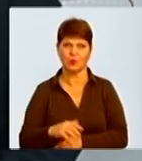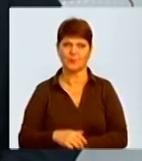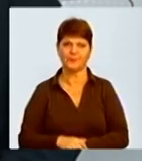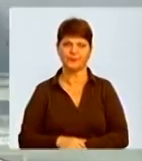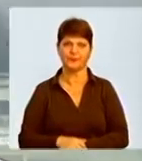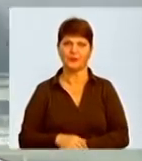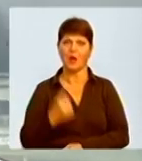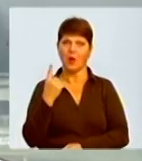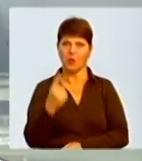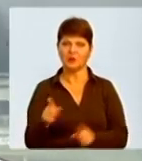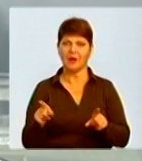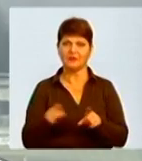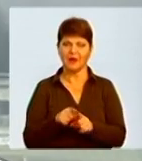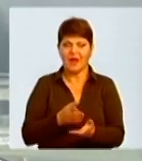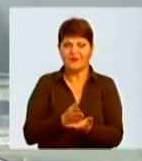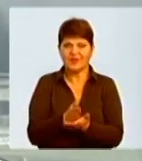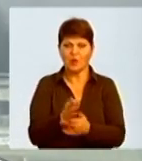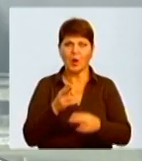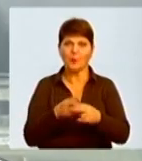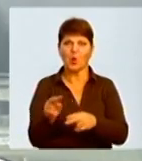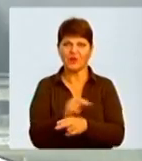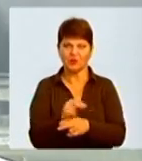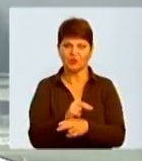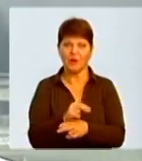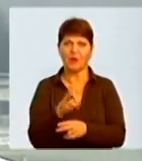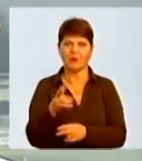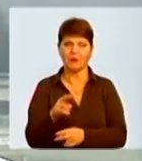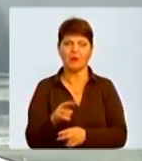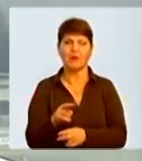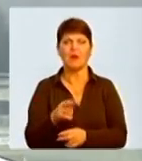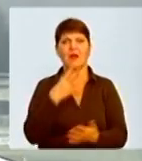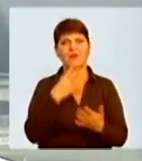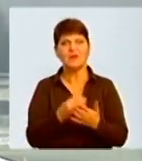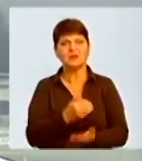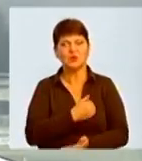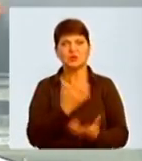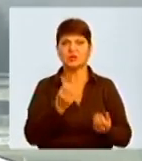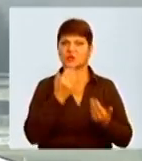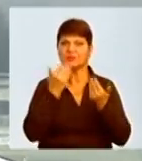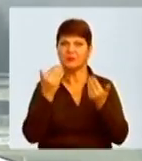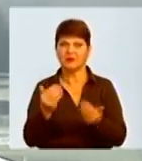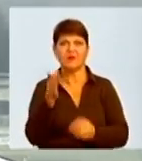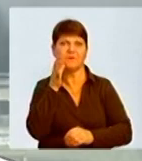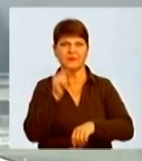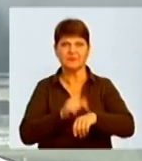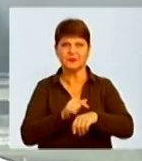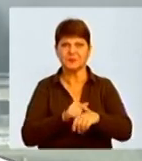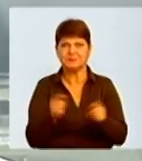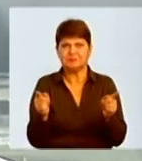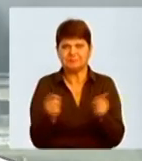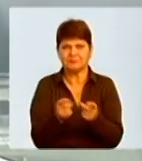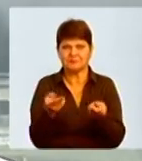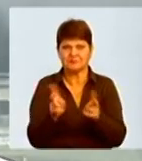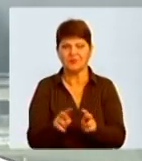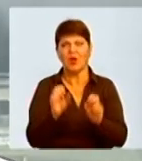метод таких профілактування також, так? Одна з метод, так. Да. Власне, хотіла ще запитати, уже час завершується, але не можу не